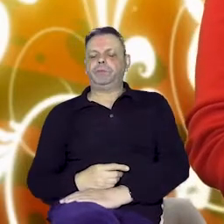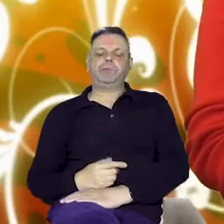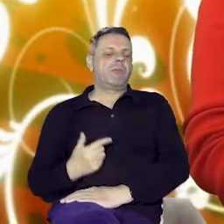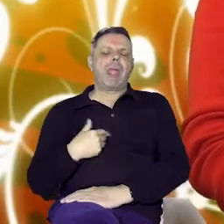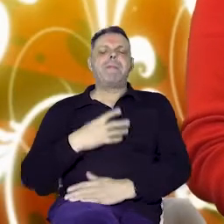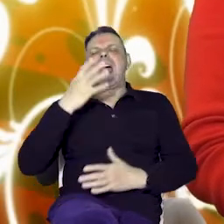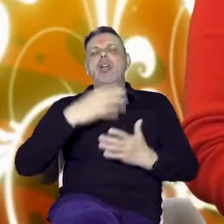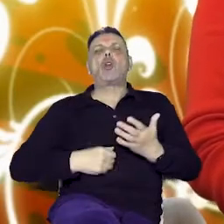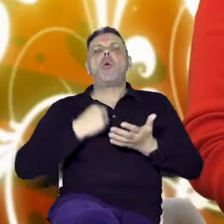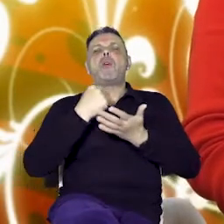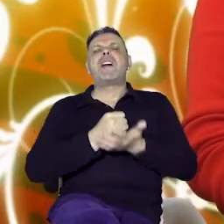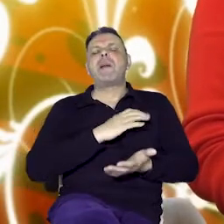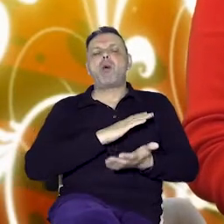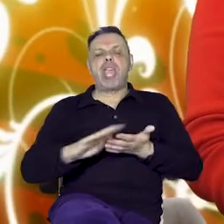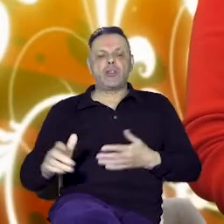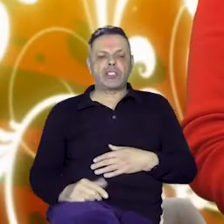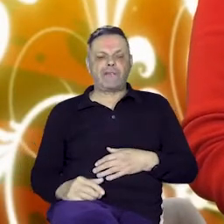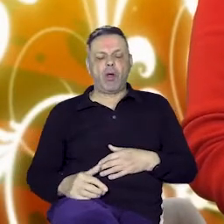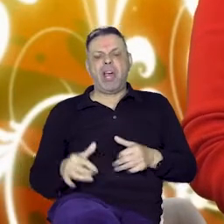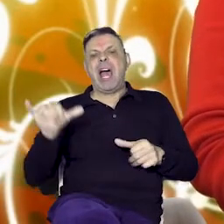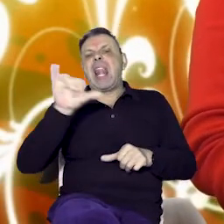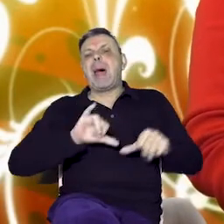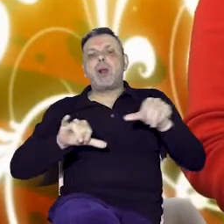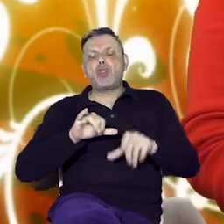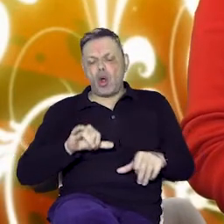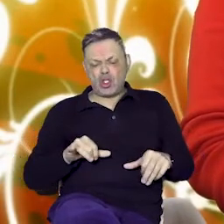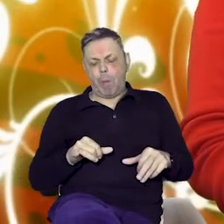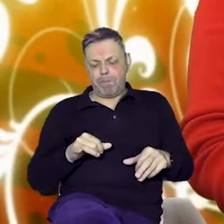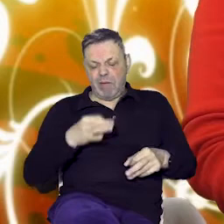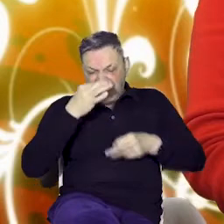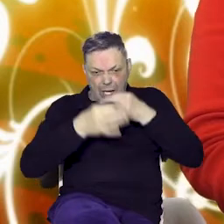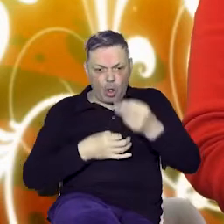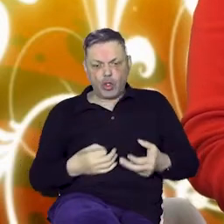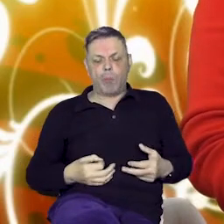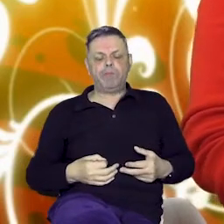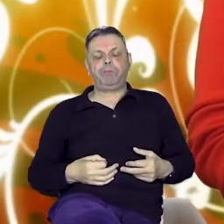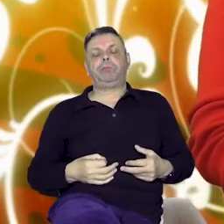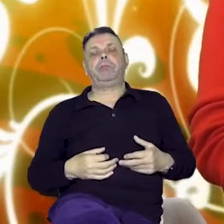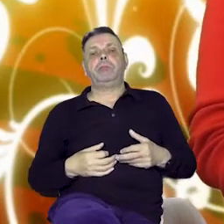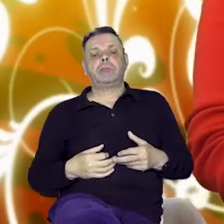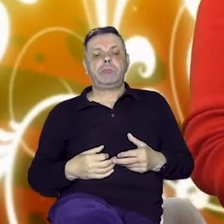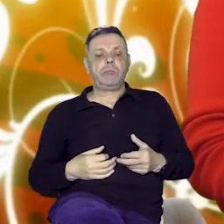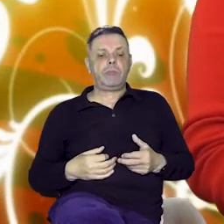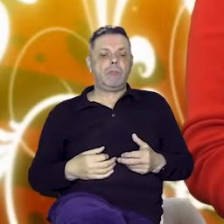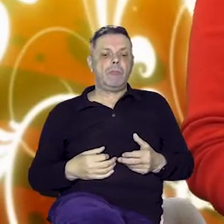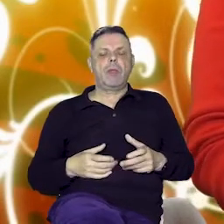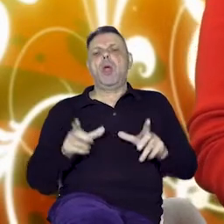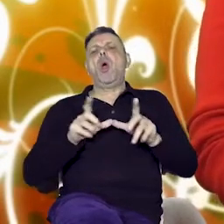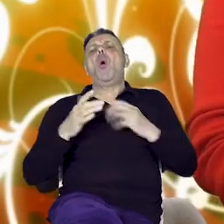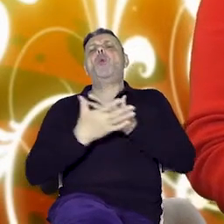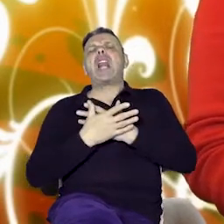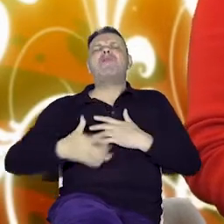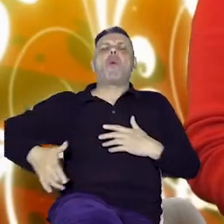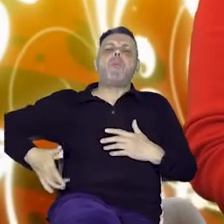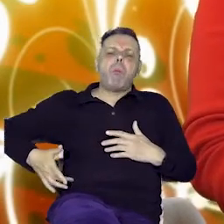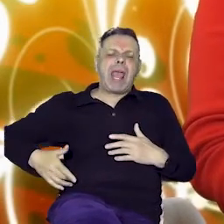pa relativno jednostavno, znači laboratorijskom dijagnostikom, mm-hmm, radiološkom dijagnostikom, znači radimo ultrazvuk bubrega, radi se